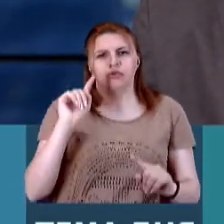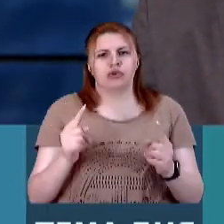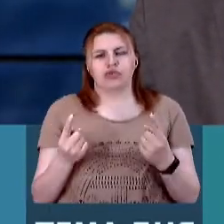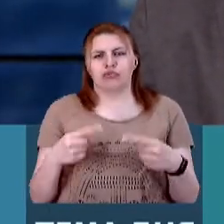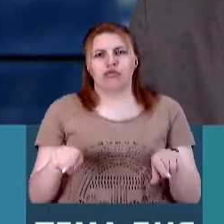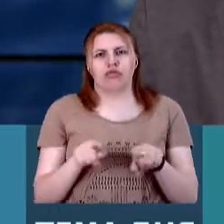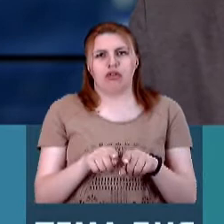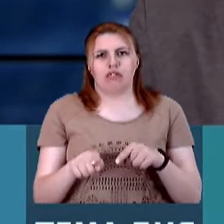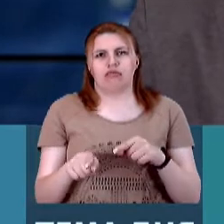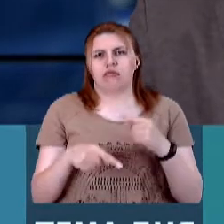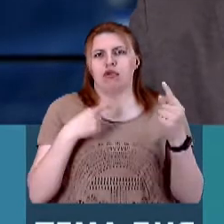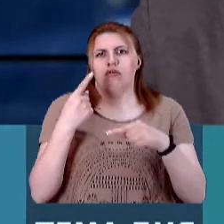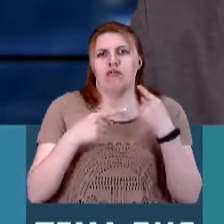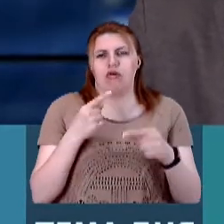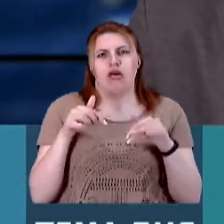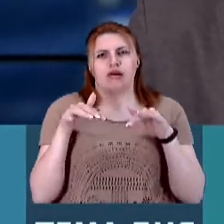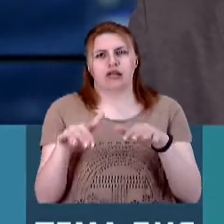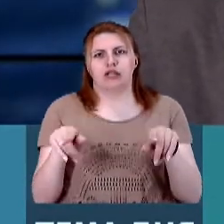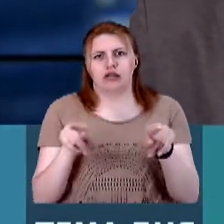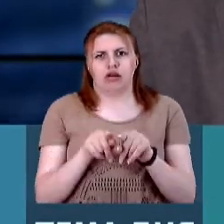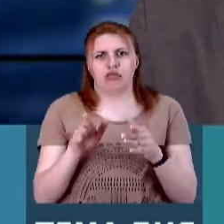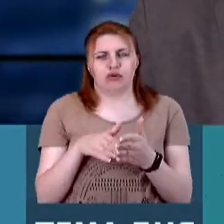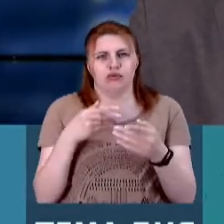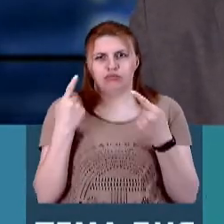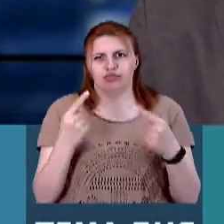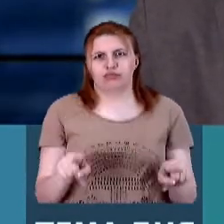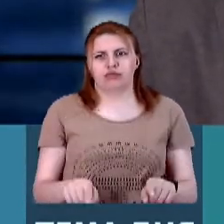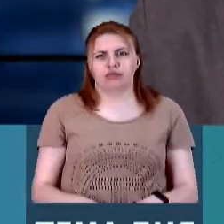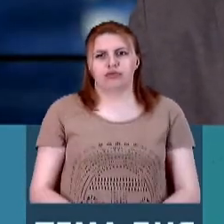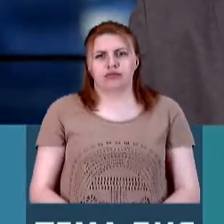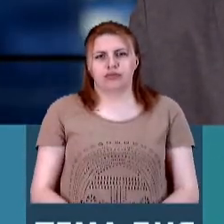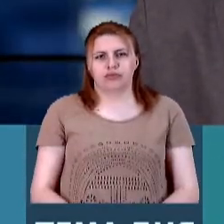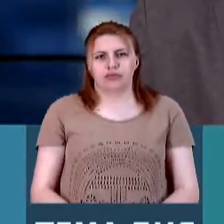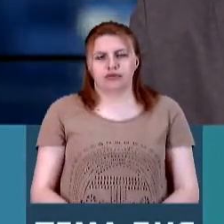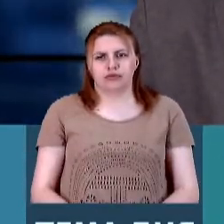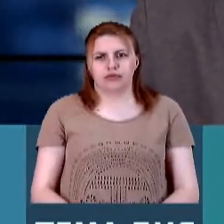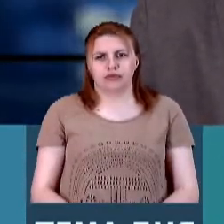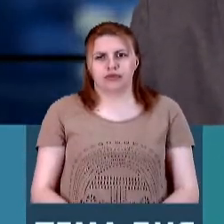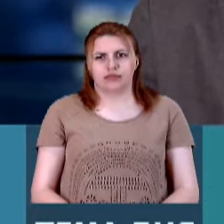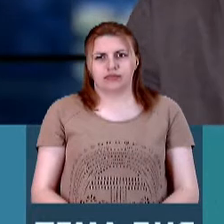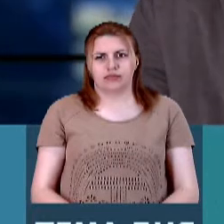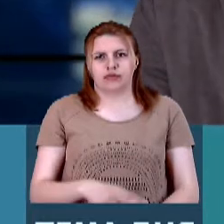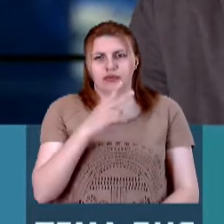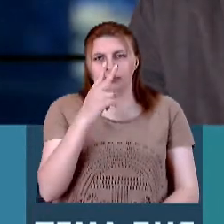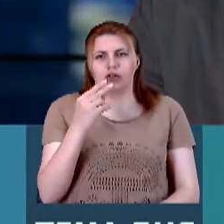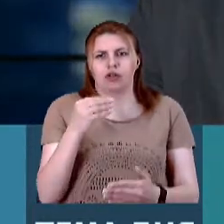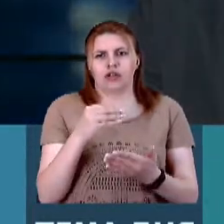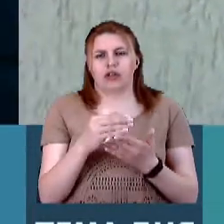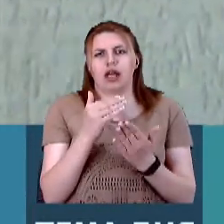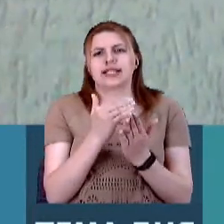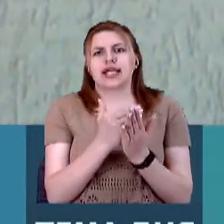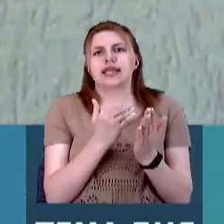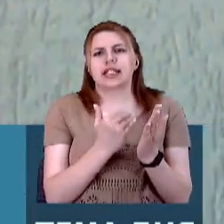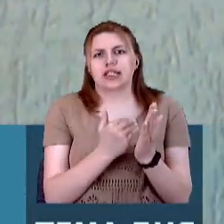заяви і дії ватажків, вони от так от суперечать одне одному? Ну, давайте подивимося на статистику захворювання. Власне,